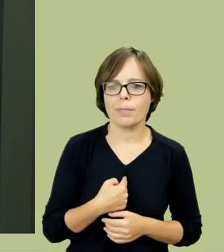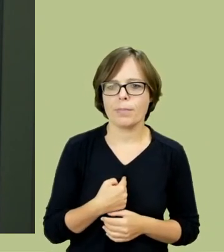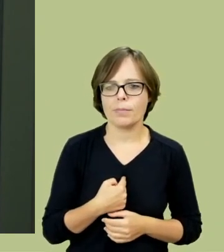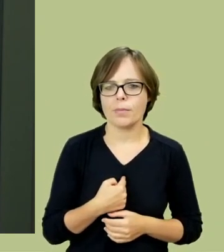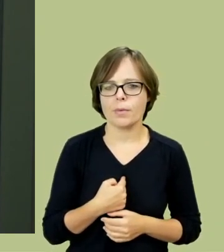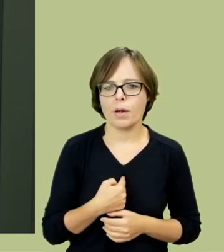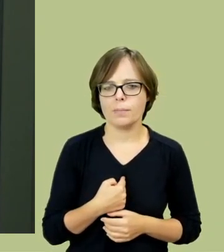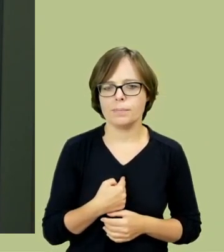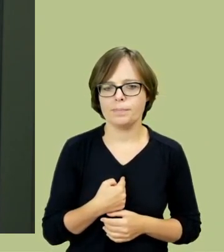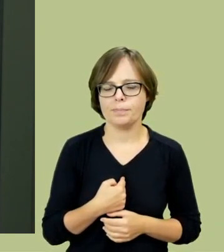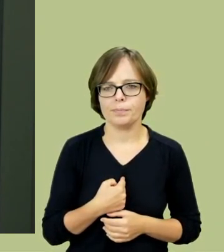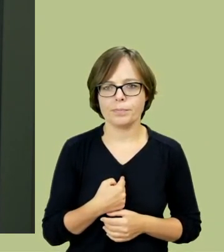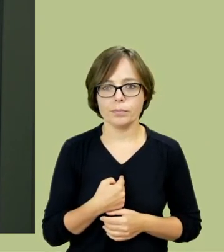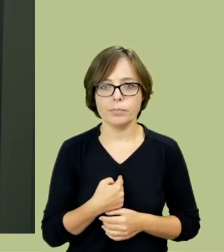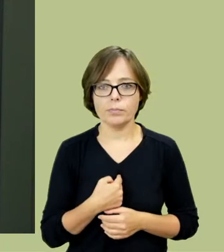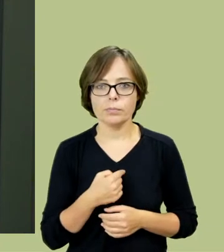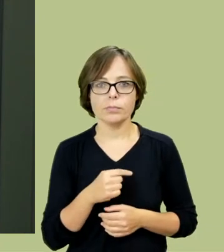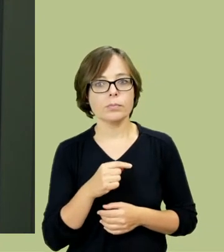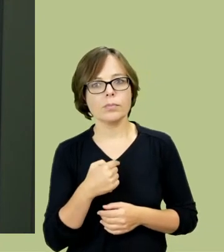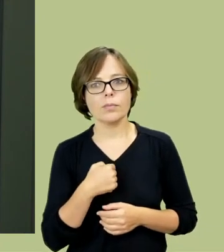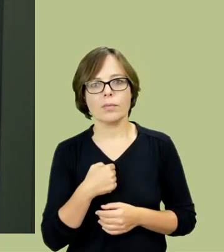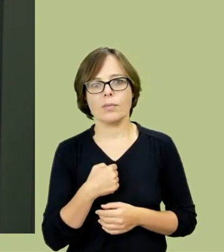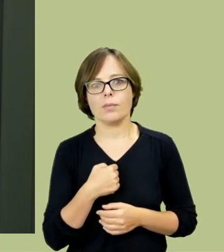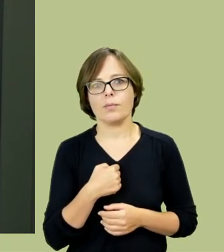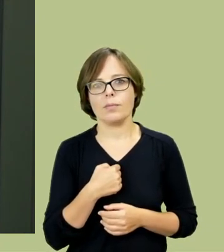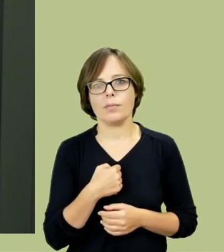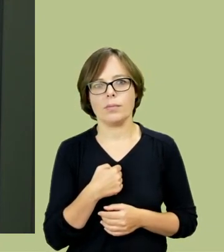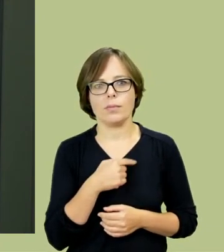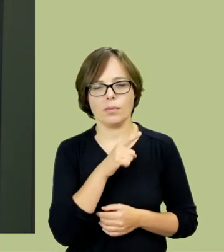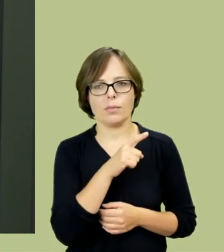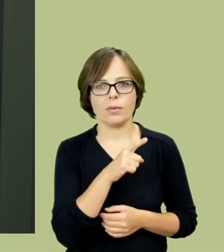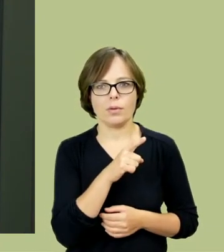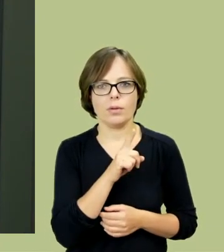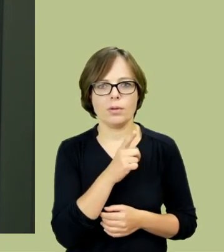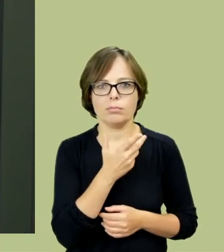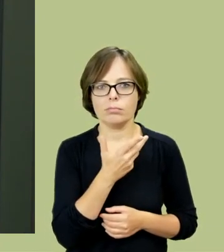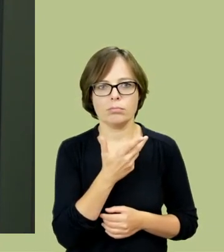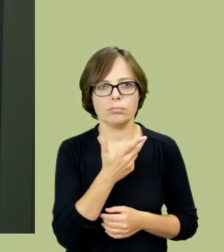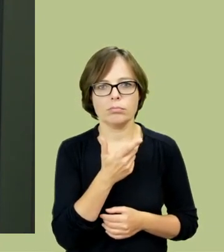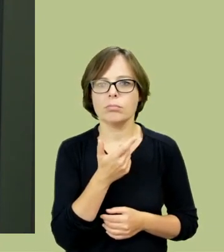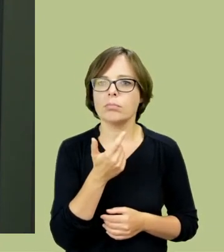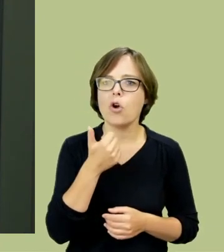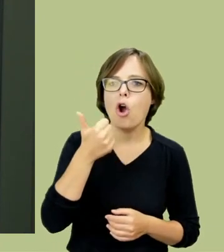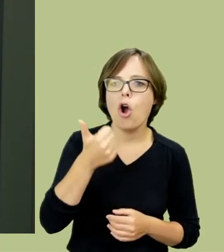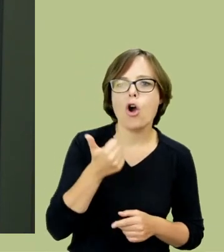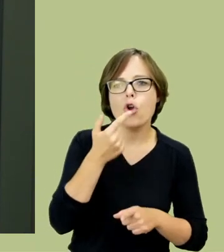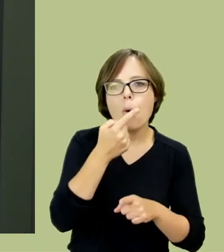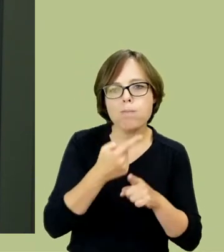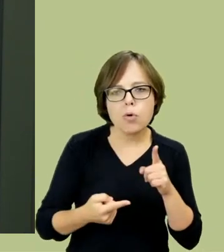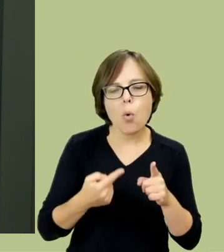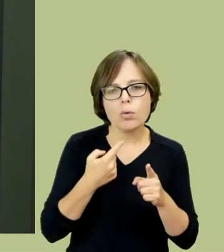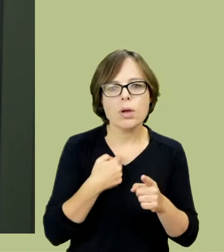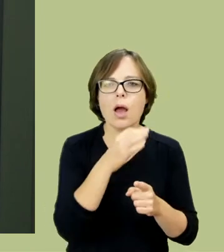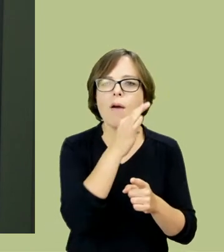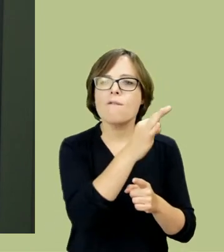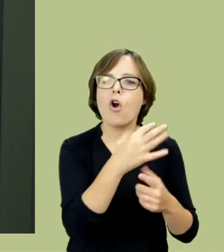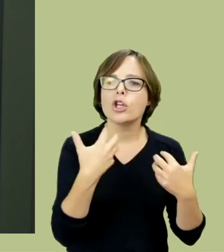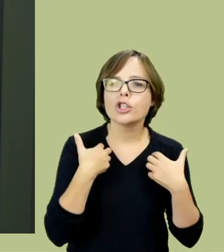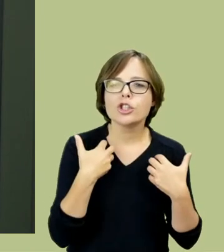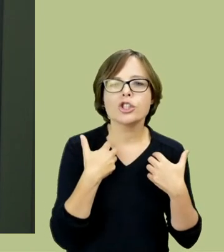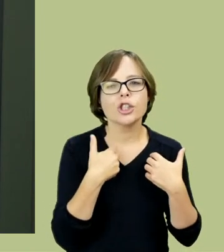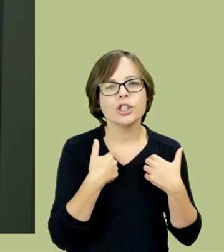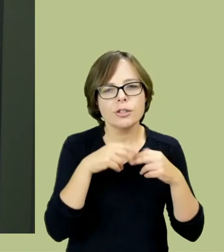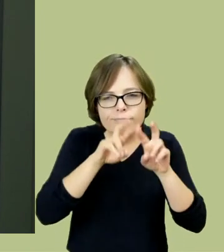moje spotkanie z nią, ponad półtoraroczne śledzenie jej życia i przygoda, jaką